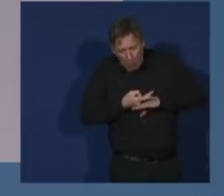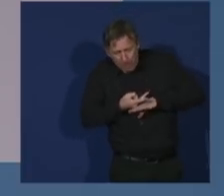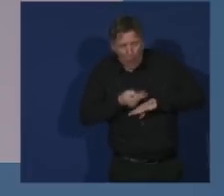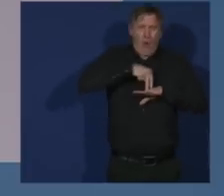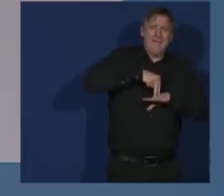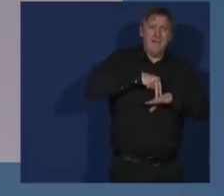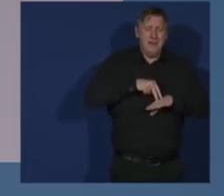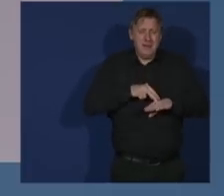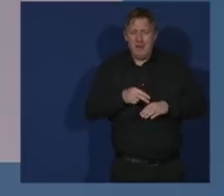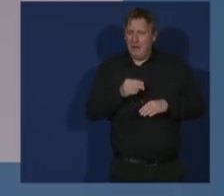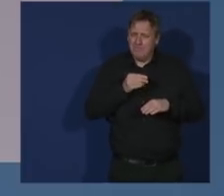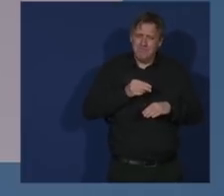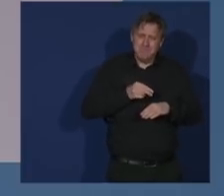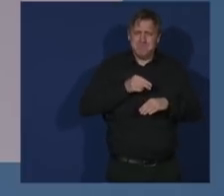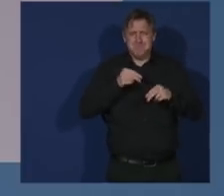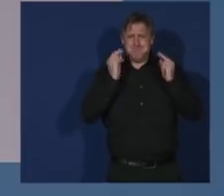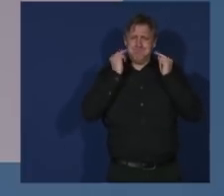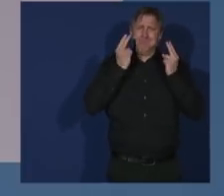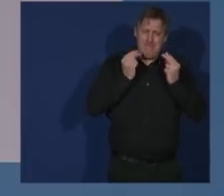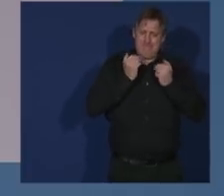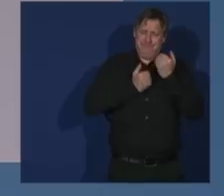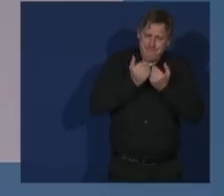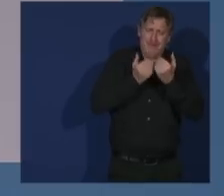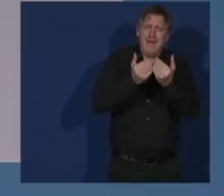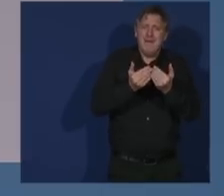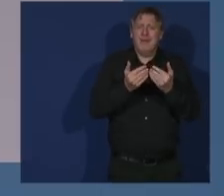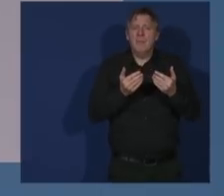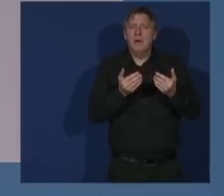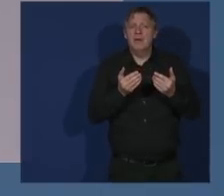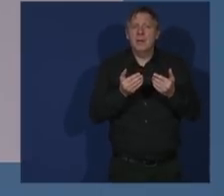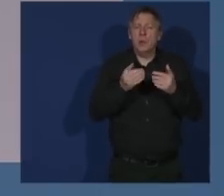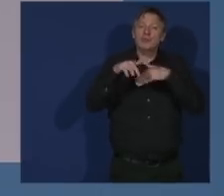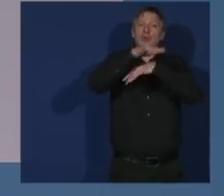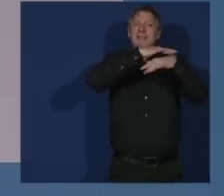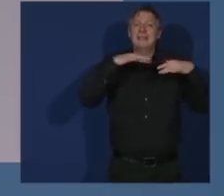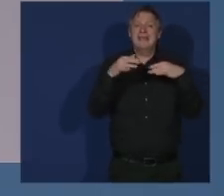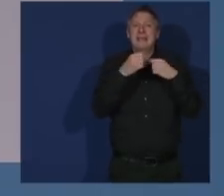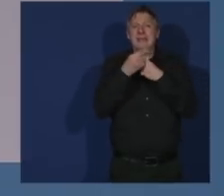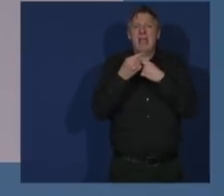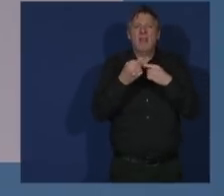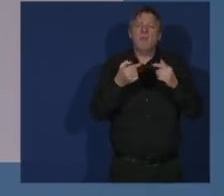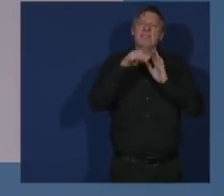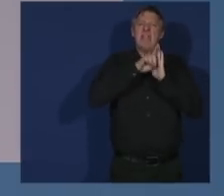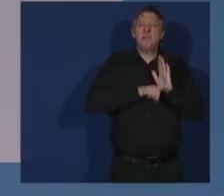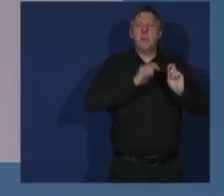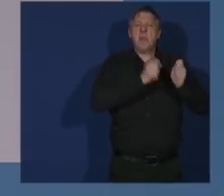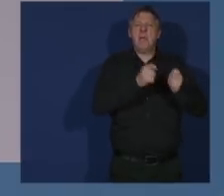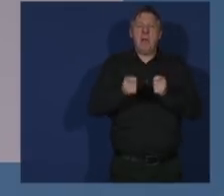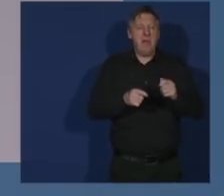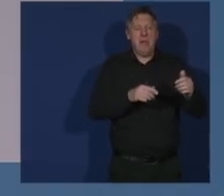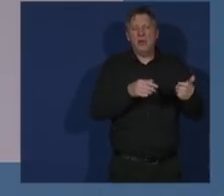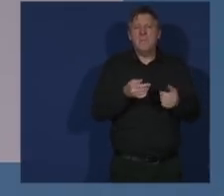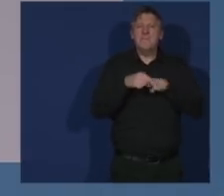les règles de fonctionnement pour que notre société ne soit plus une société de statut, ne soit plus une société de